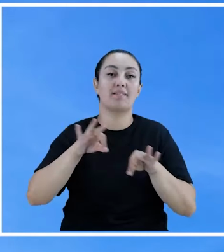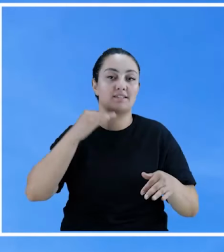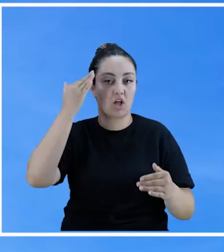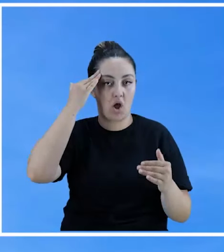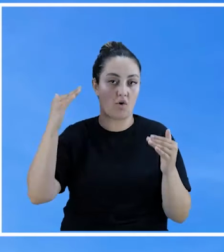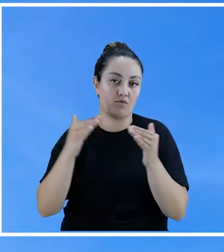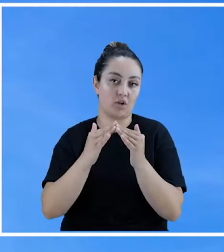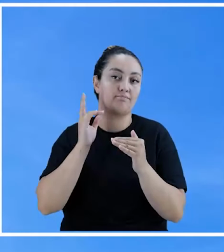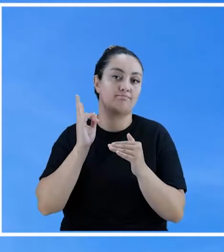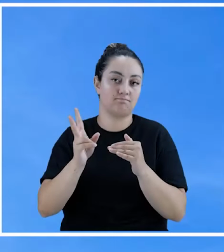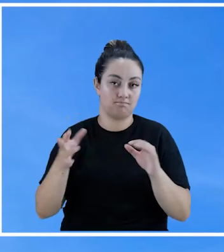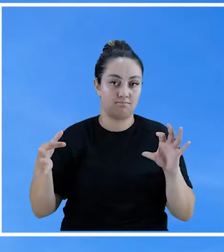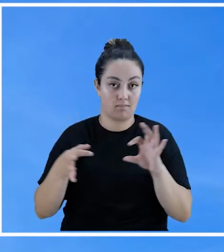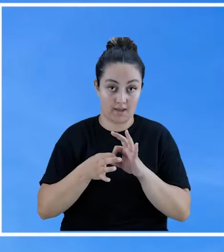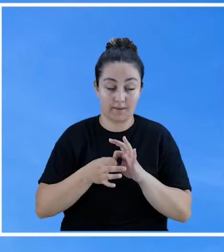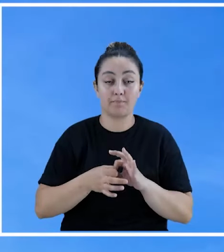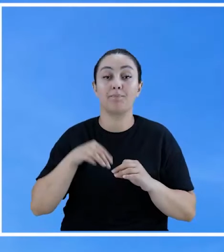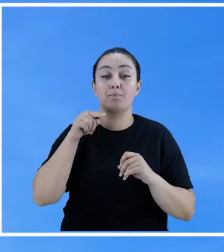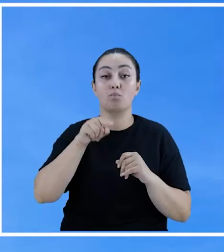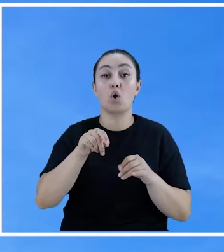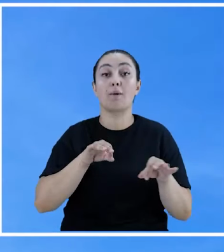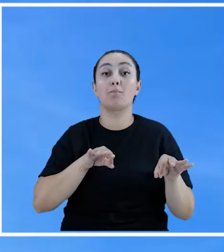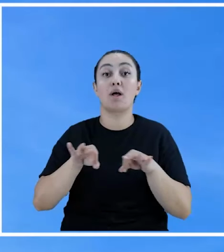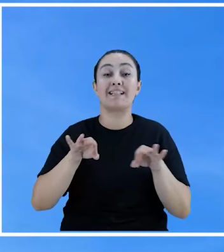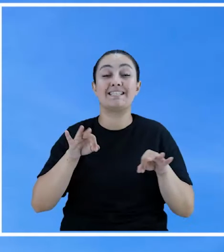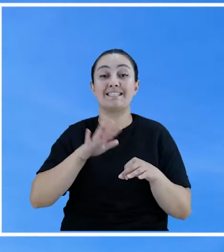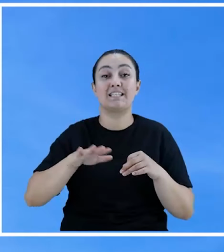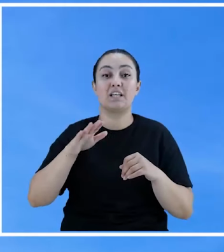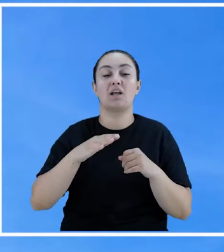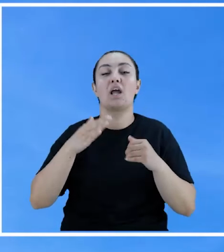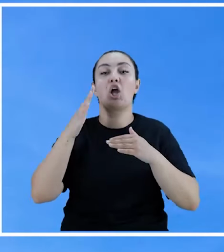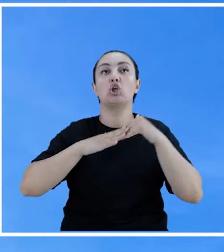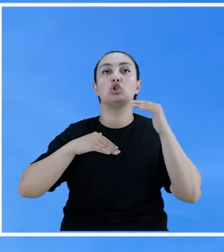uzmanlaşmıştır. Geoteknik mühendisleri barındıran